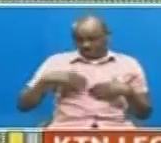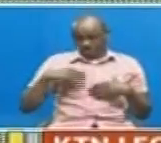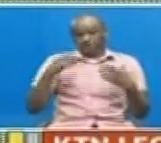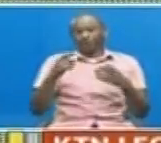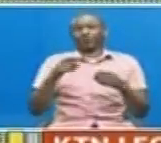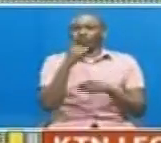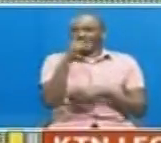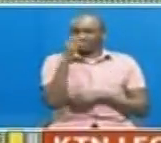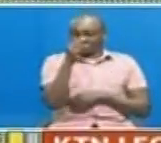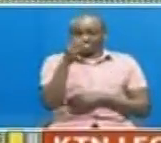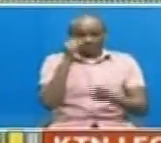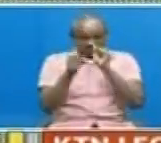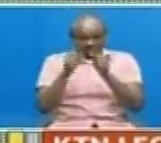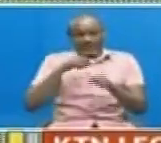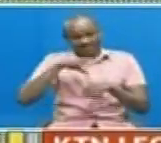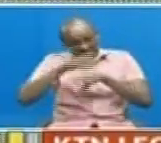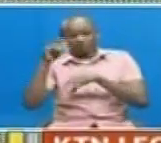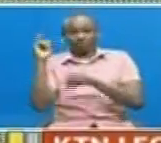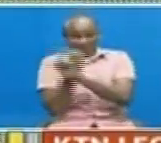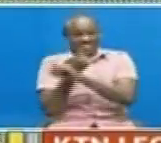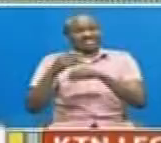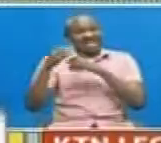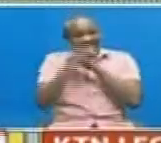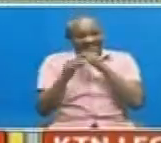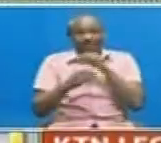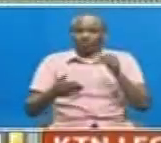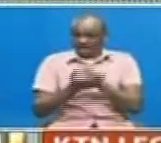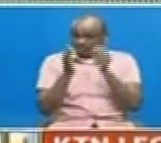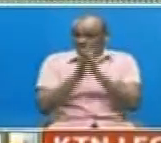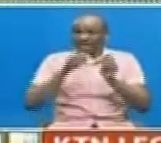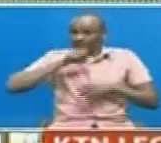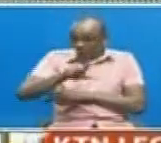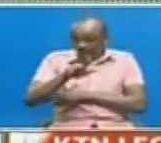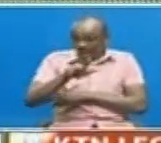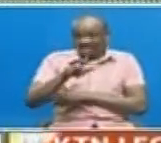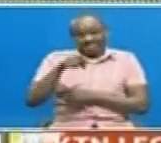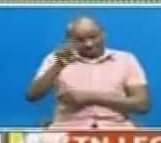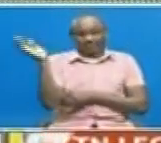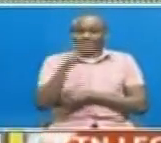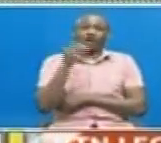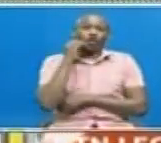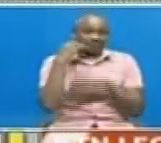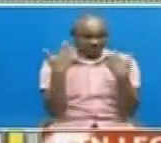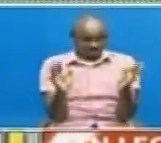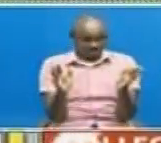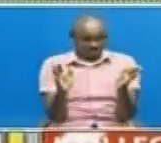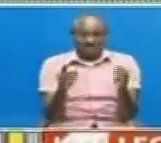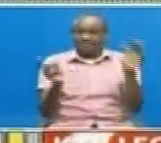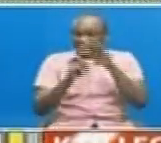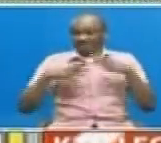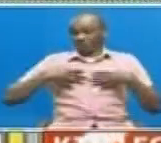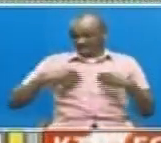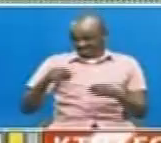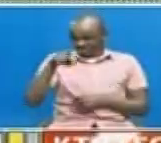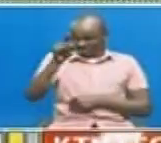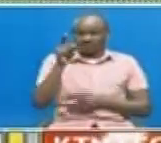afya waliotumwa nchini Liberia na Sierra Leone ili kuwasaidia waathiriwa wa maradhi ya Ebola wamerejea humu nchini. Waziri wa Afya James